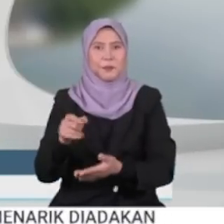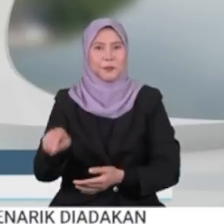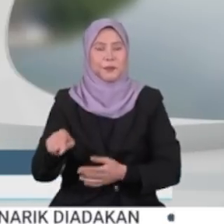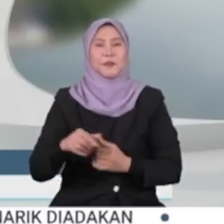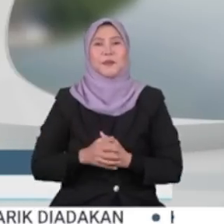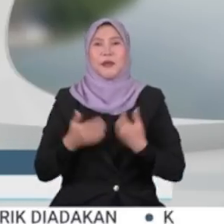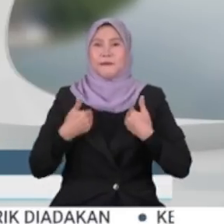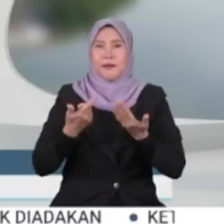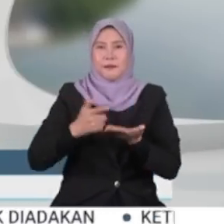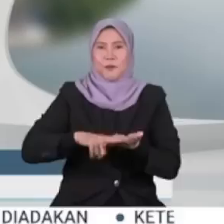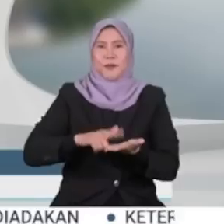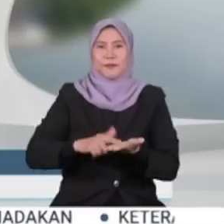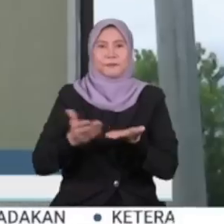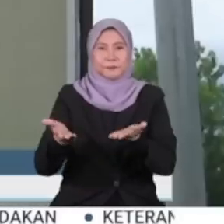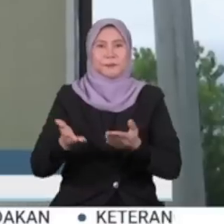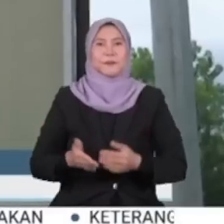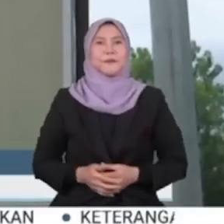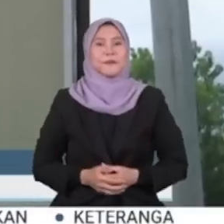ada laporannya.